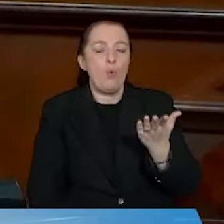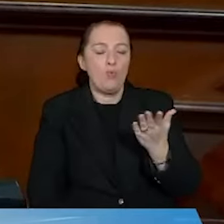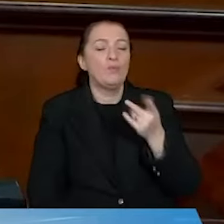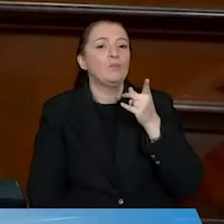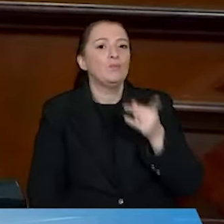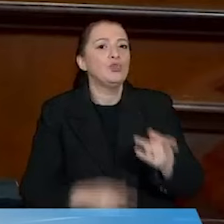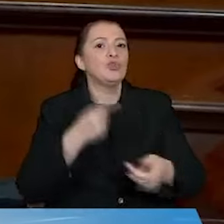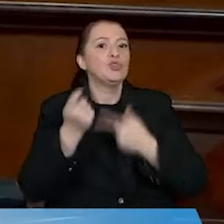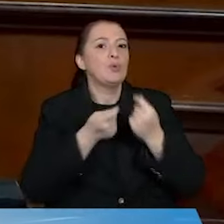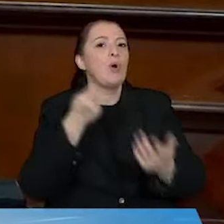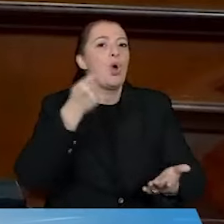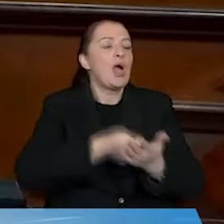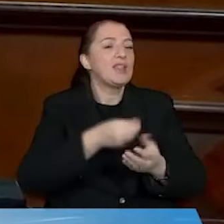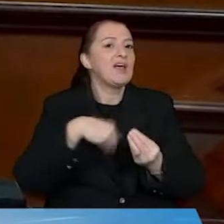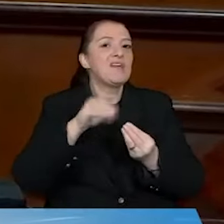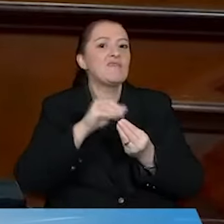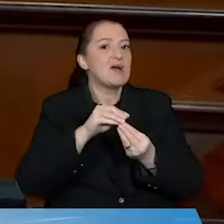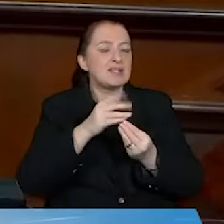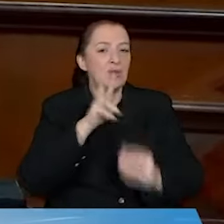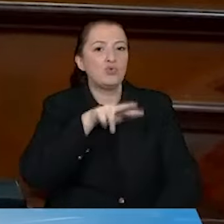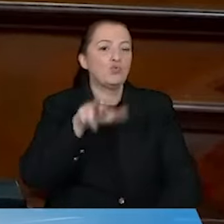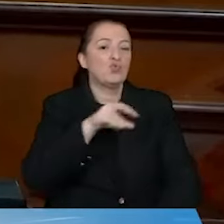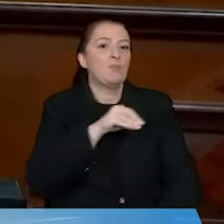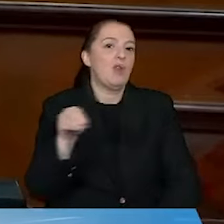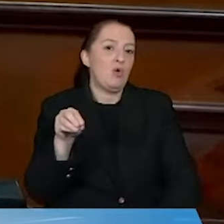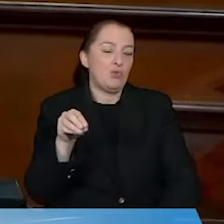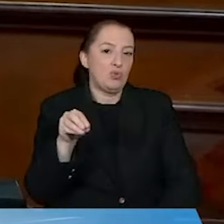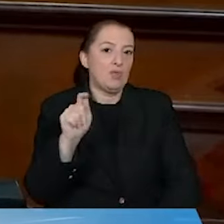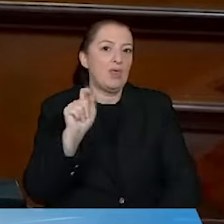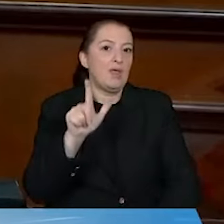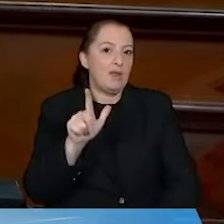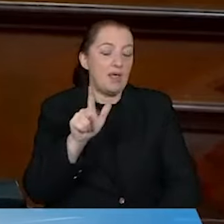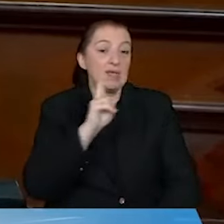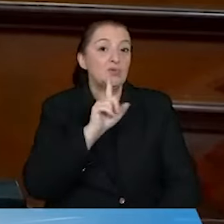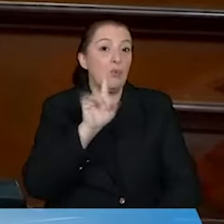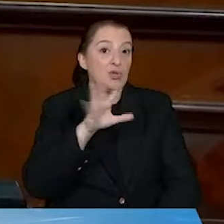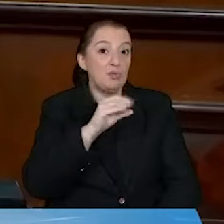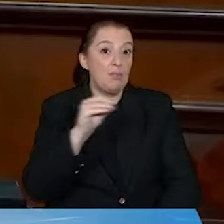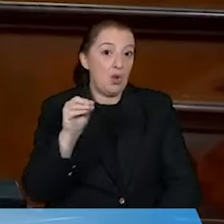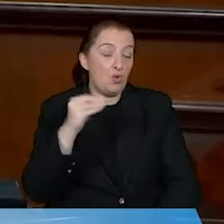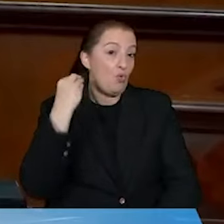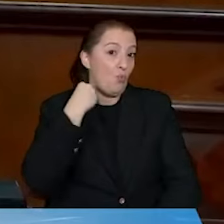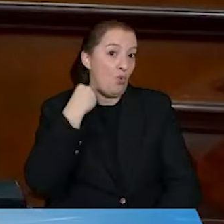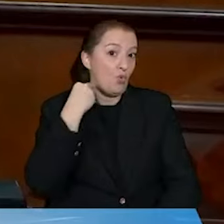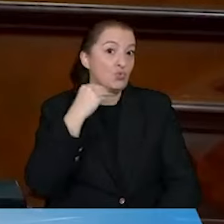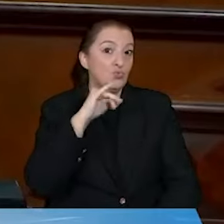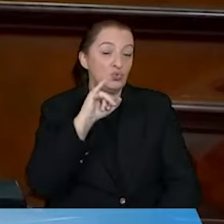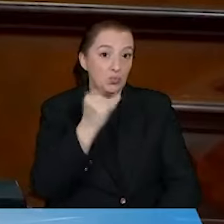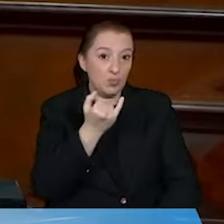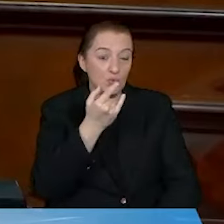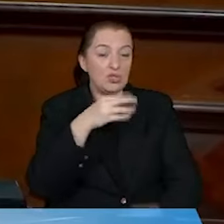işlemlerinde ödenecek olan faiz ne kadar biliyor musunuz? 33 milyon TL. Yani 215 milyon lira borç yükünün